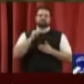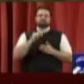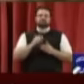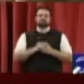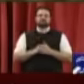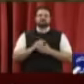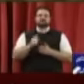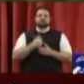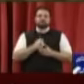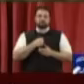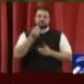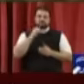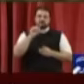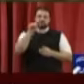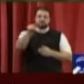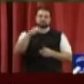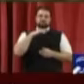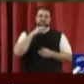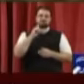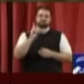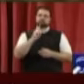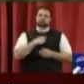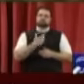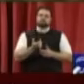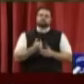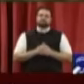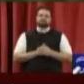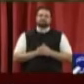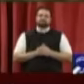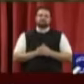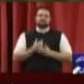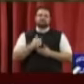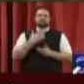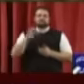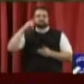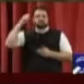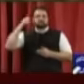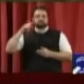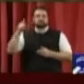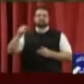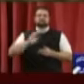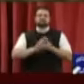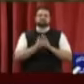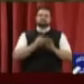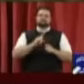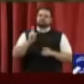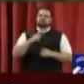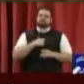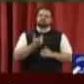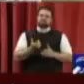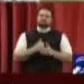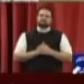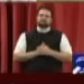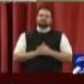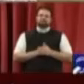Sau eu să mănânc și tu să te saturi. Se poate? Nu. Măi, s-ar putea. Eu să mă duc la baie și tu ții să-ți treacă să poate? Nu.